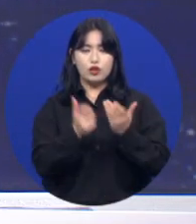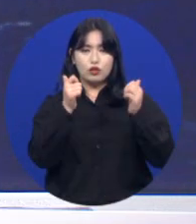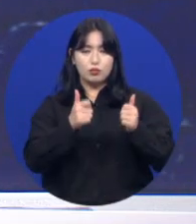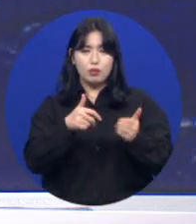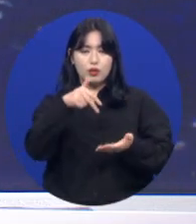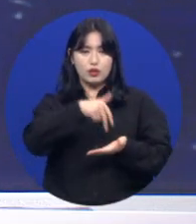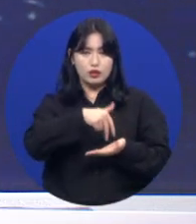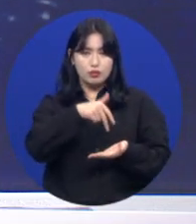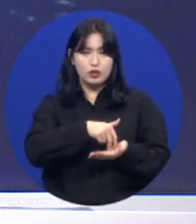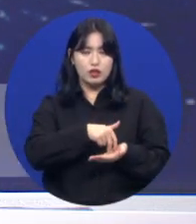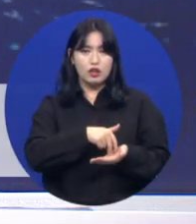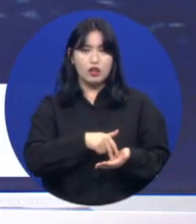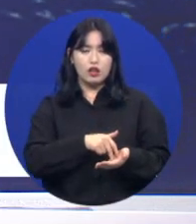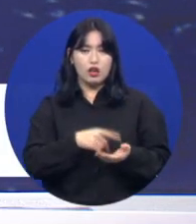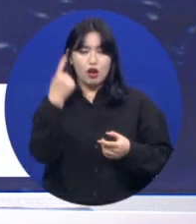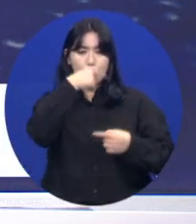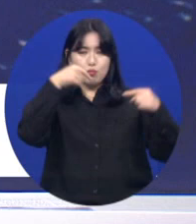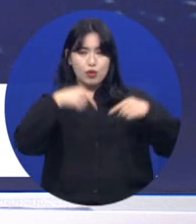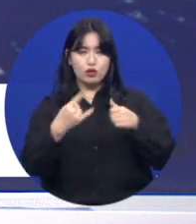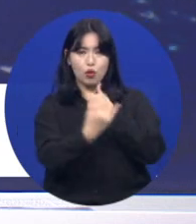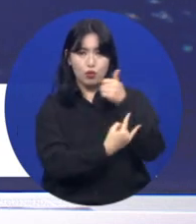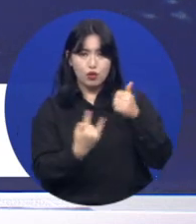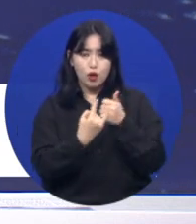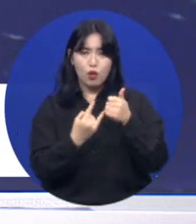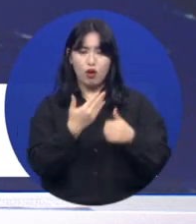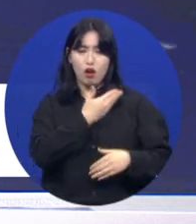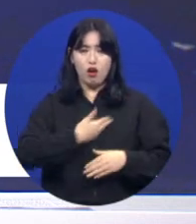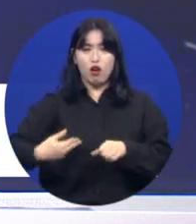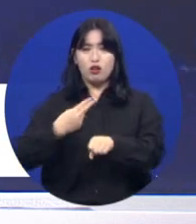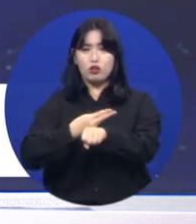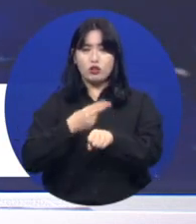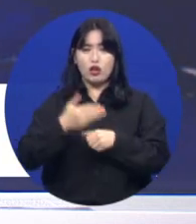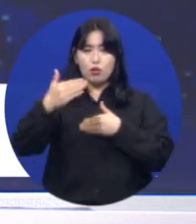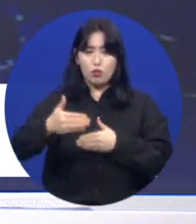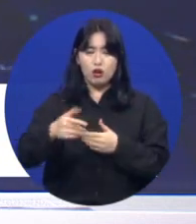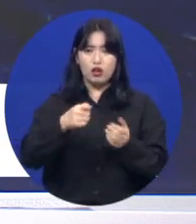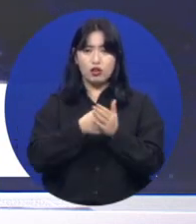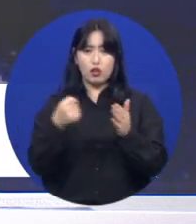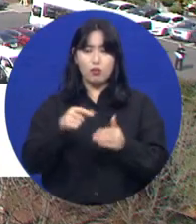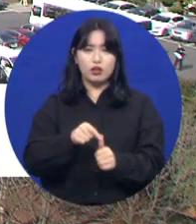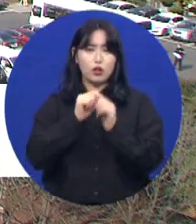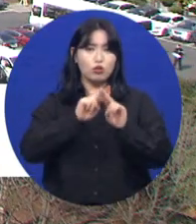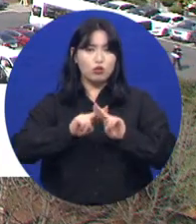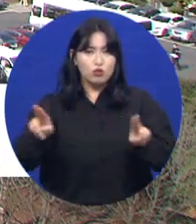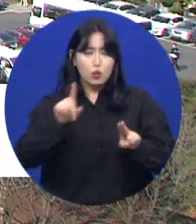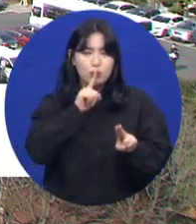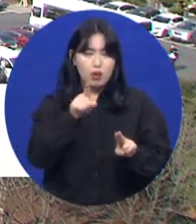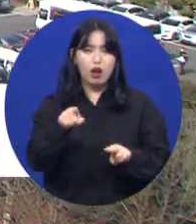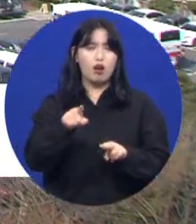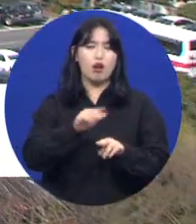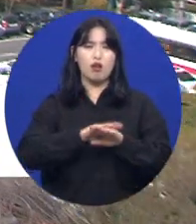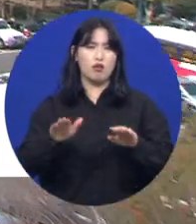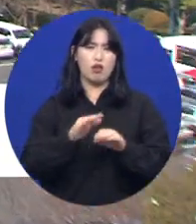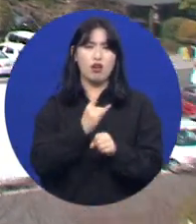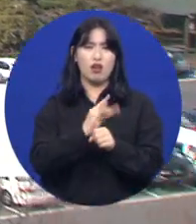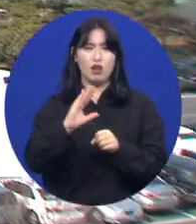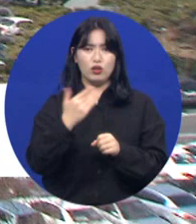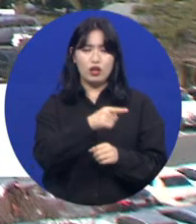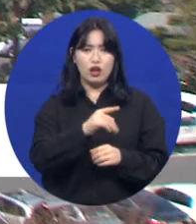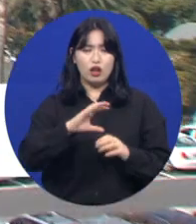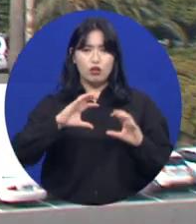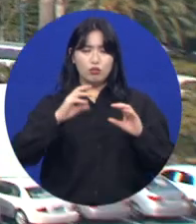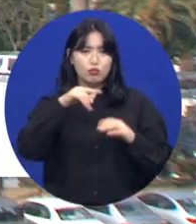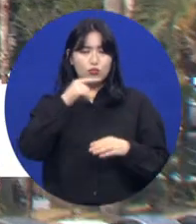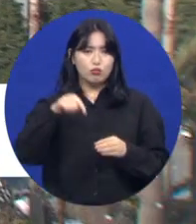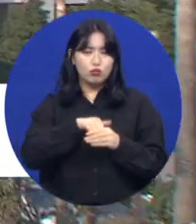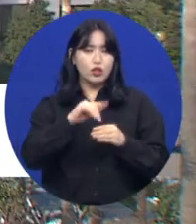제주지방법원 제2민사부는 면접위원과 사제 관계란 이유로 채용이 취소된 것은 무효라며 김모 씨가